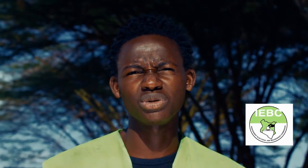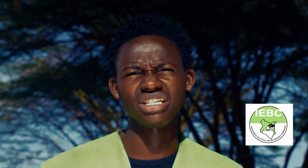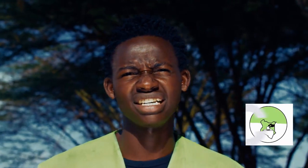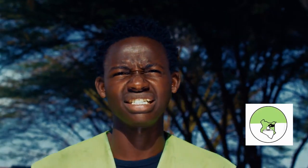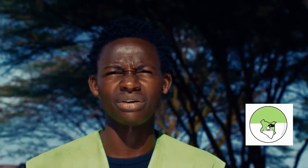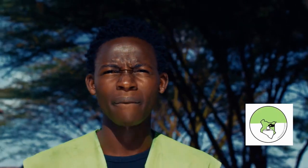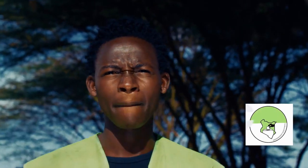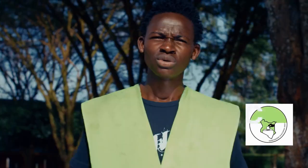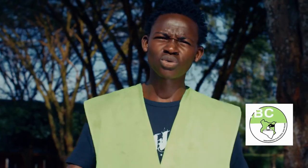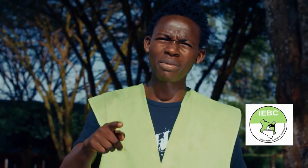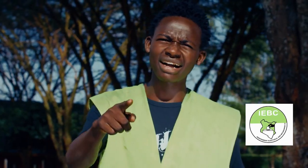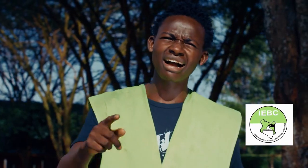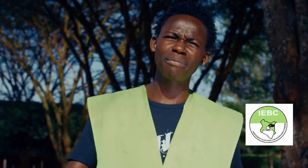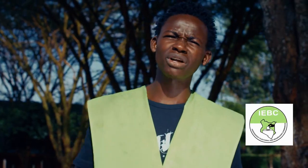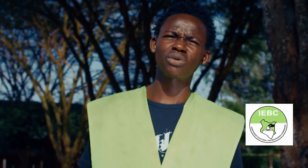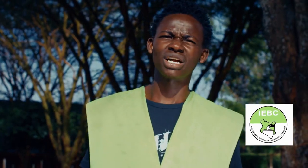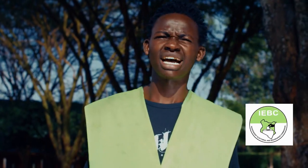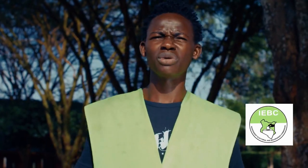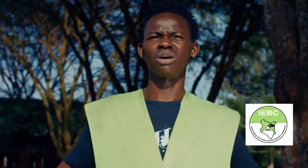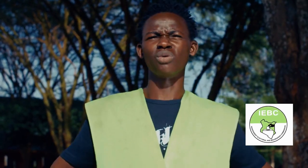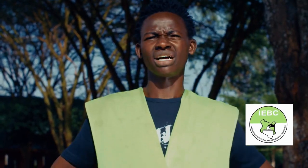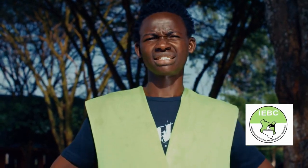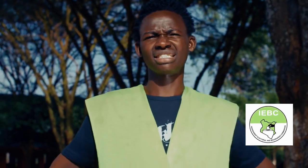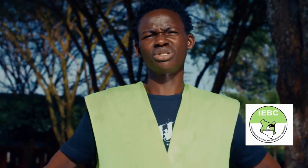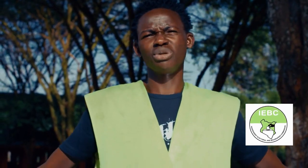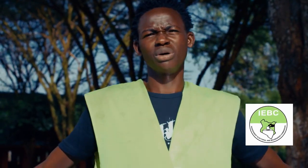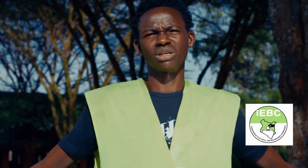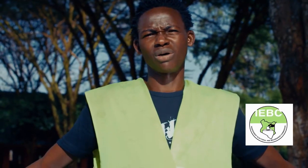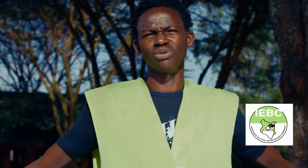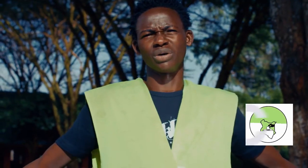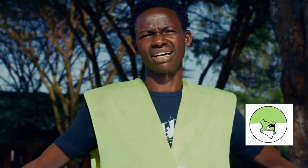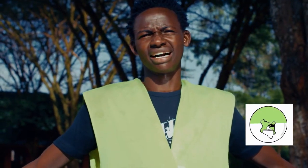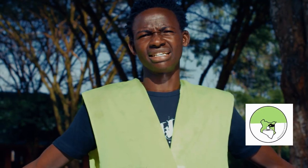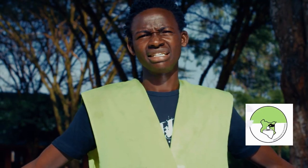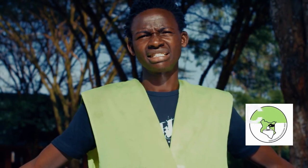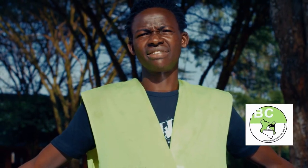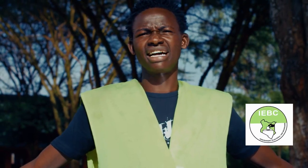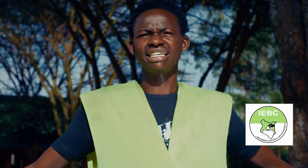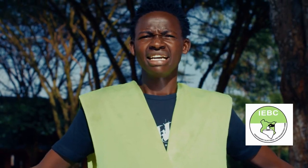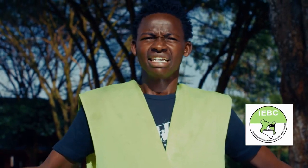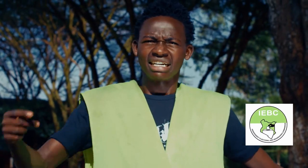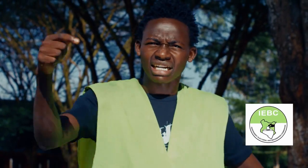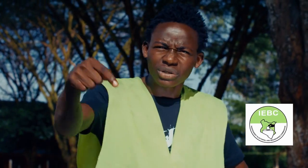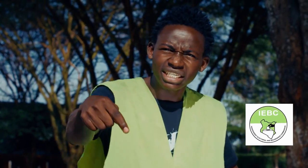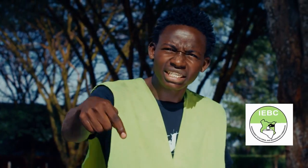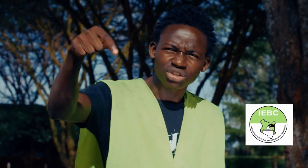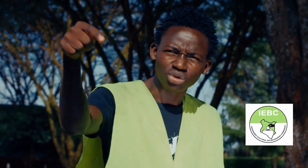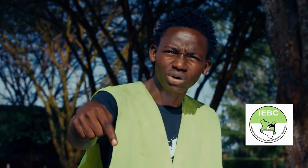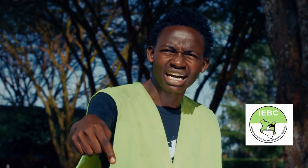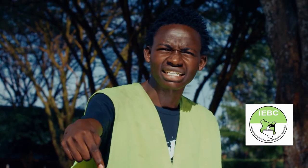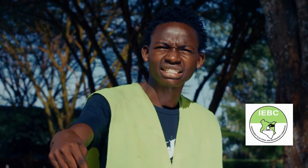vitu serious leo. Sikuwa umekaa hapo unakula na unakula. Sasa sijui wewe utakuwa mtu wa aina gani. Tafadhali